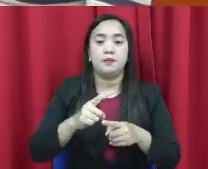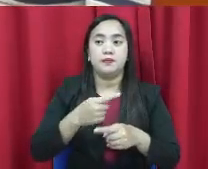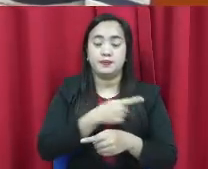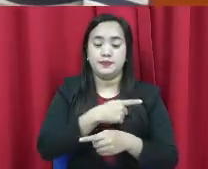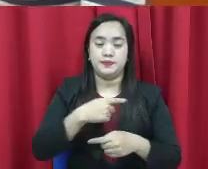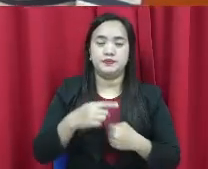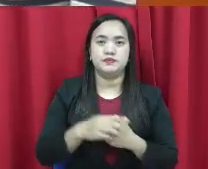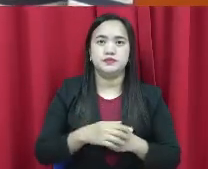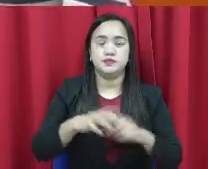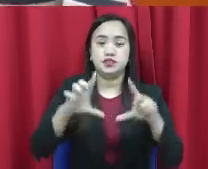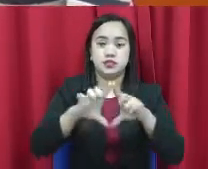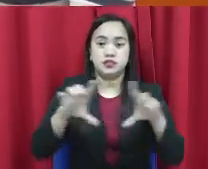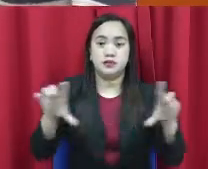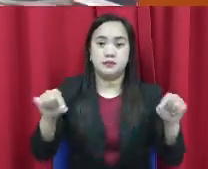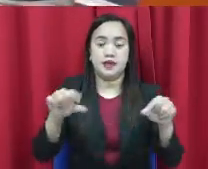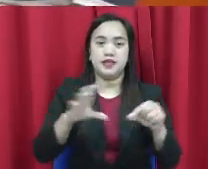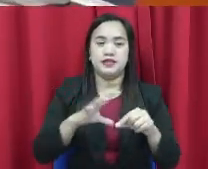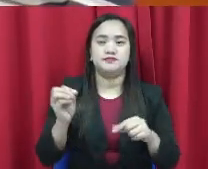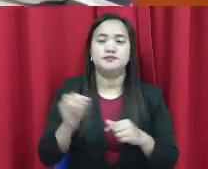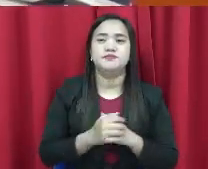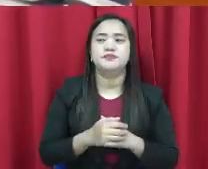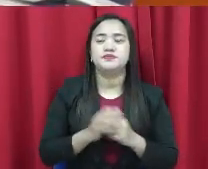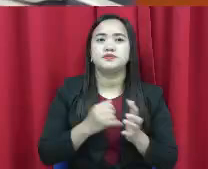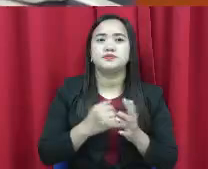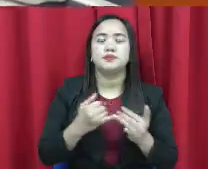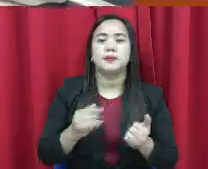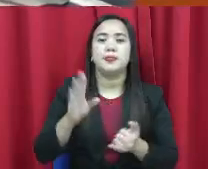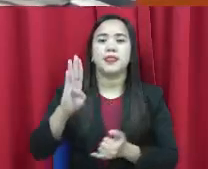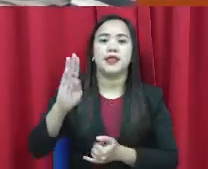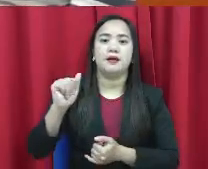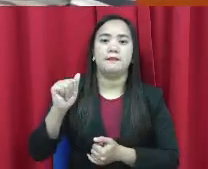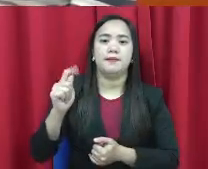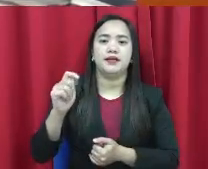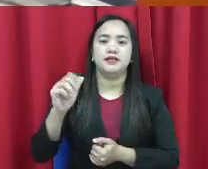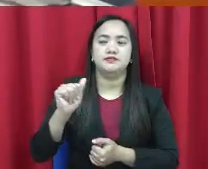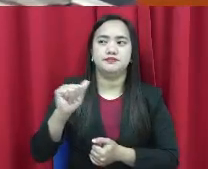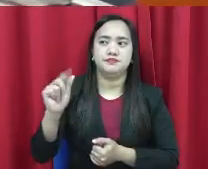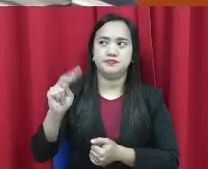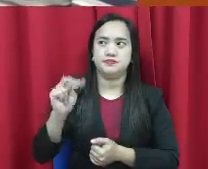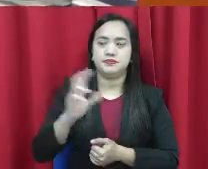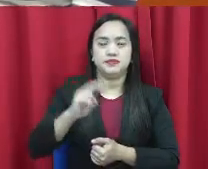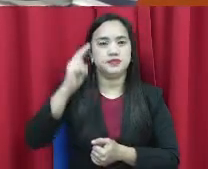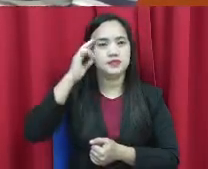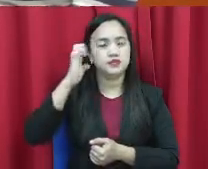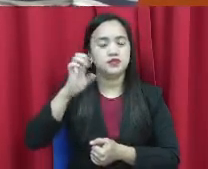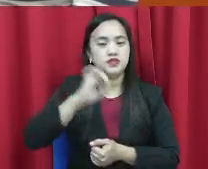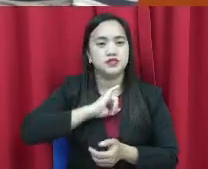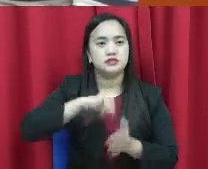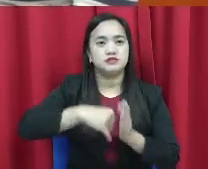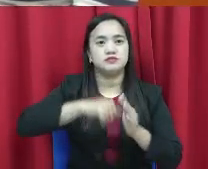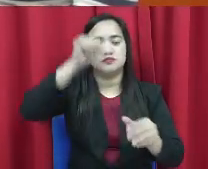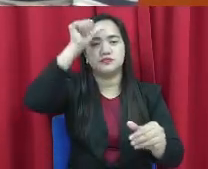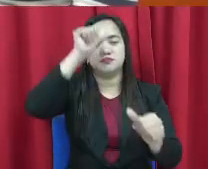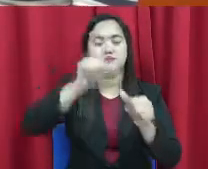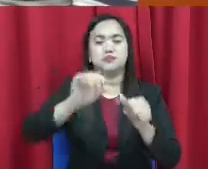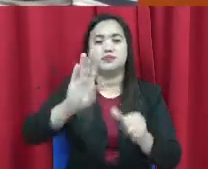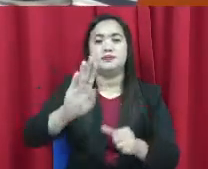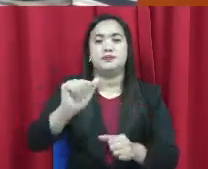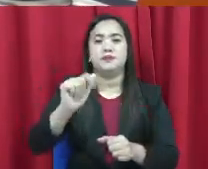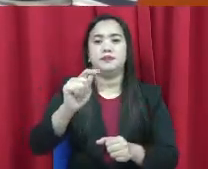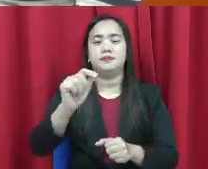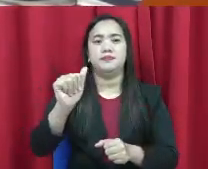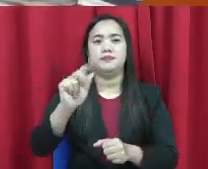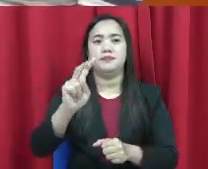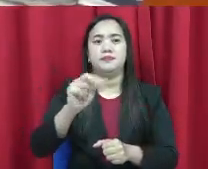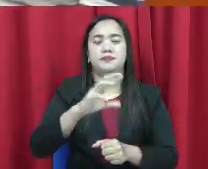kahapon at si Trishia nasa Bataan Hello at nga pala maalala ko speaking of Bataan Naalala ko si